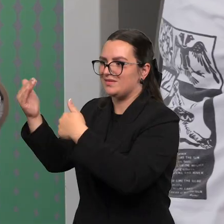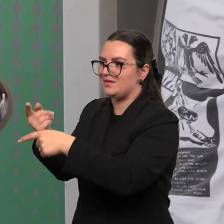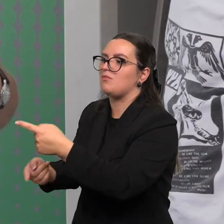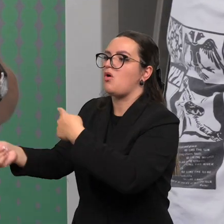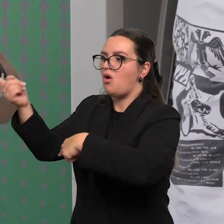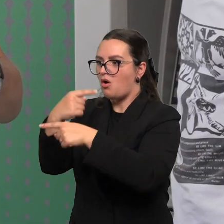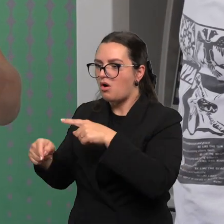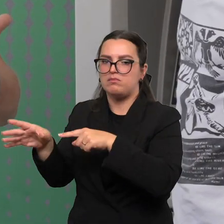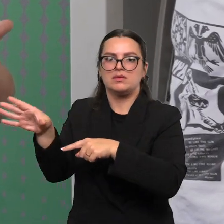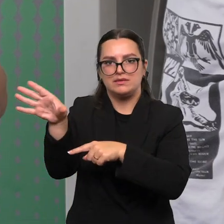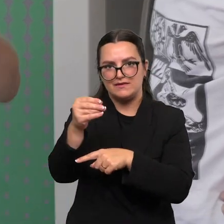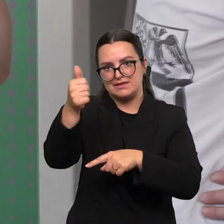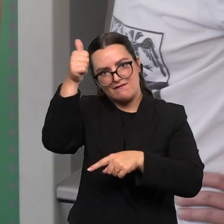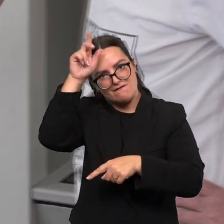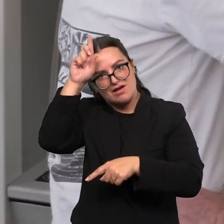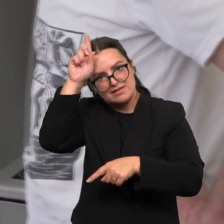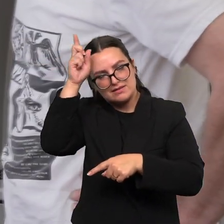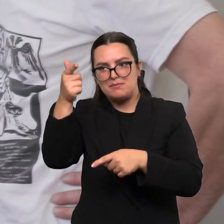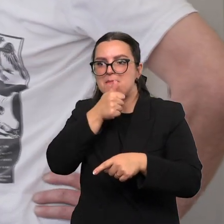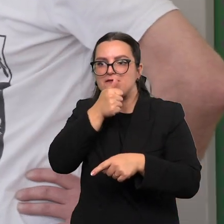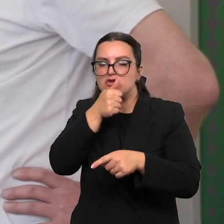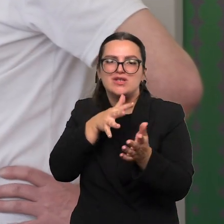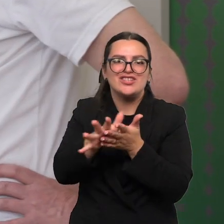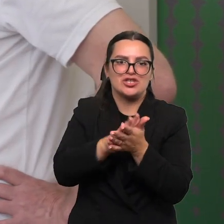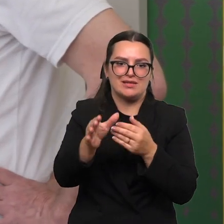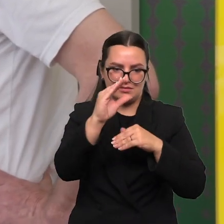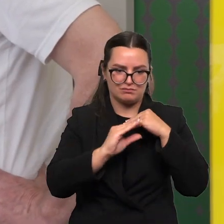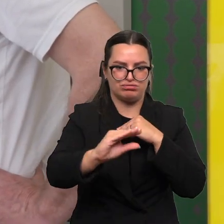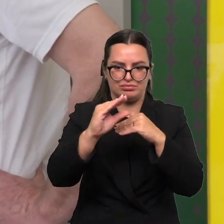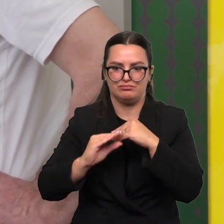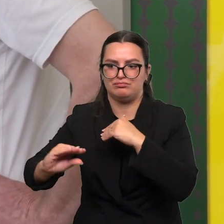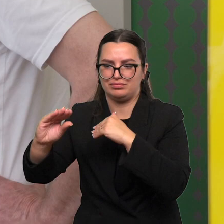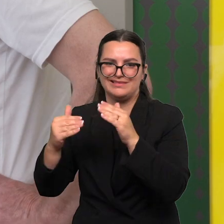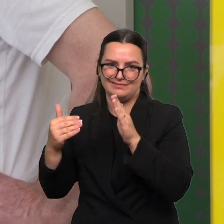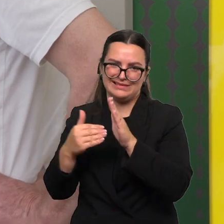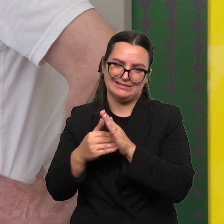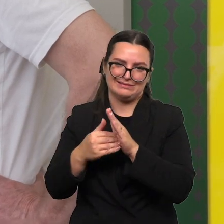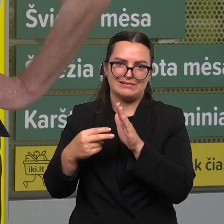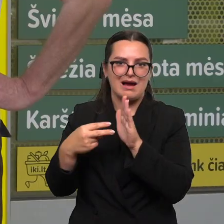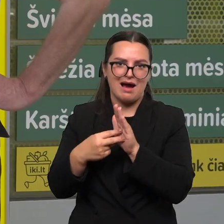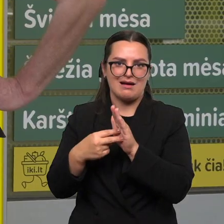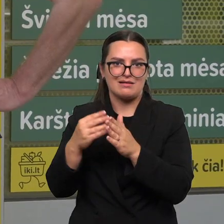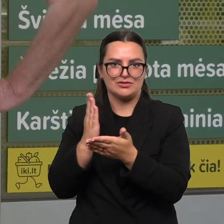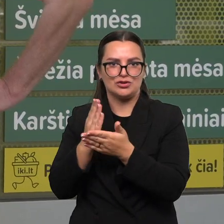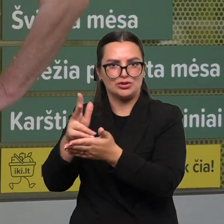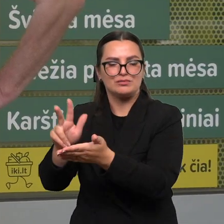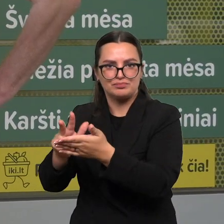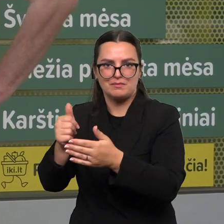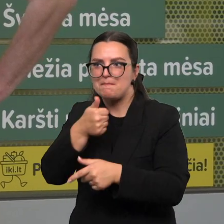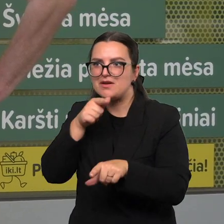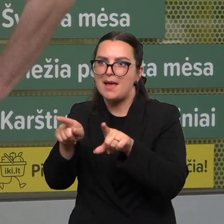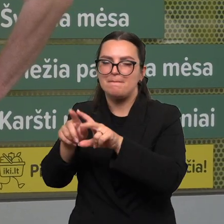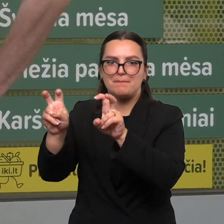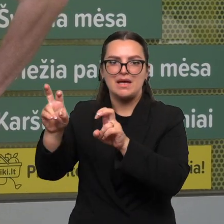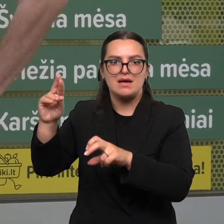Yra, kur valstybė dengia išlaidas, pavyzdžiui, prekybos centrams. Iki tam tikros sumos, reiškia, yra rezervas ir